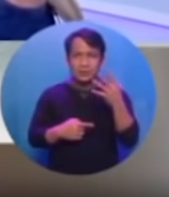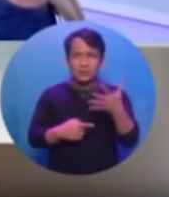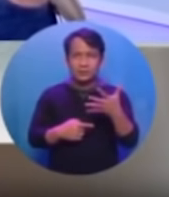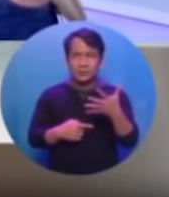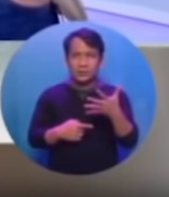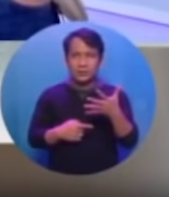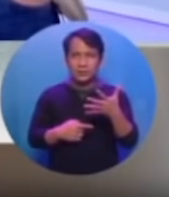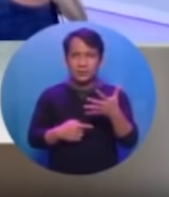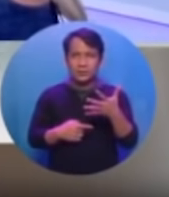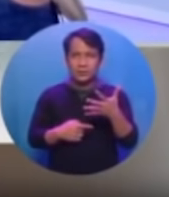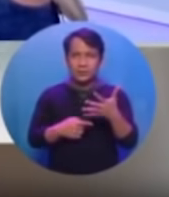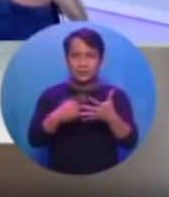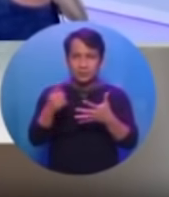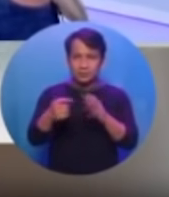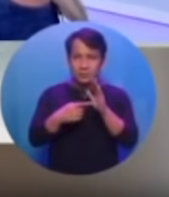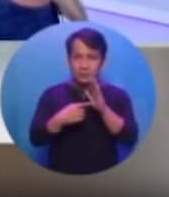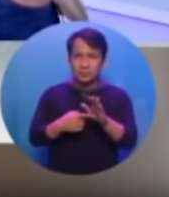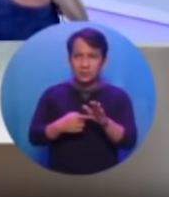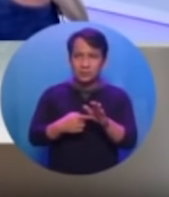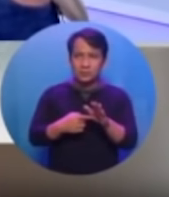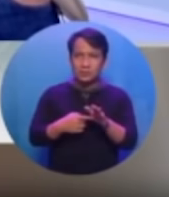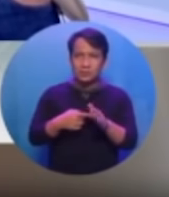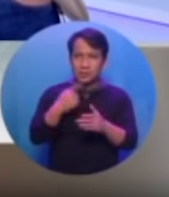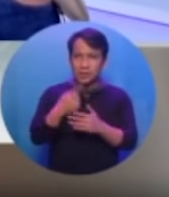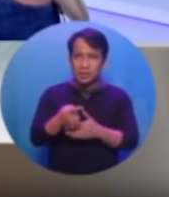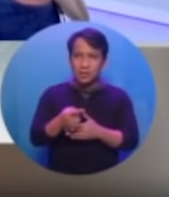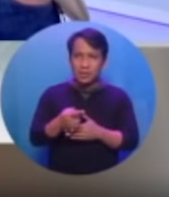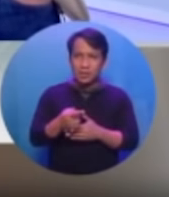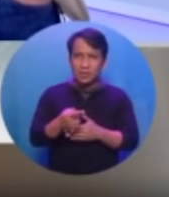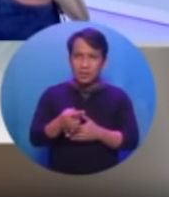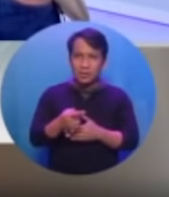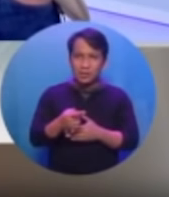na maghati-hati. Okay. Ngayon po,